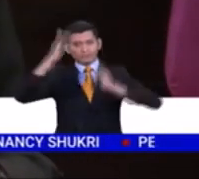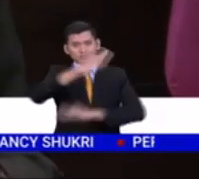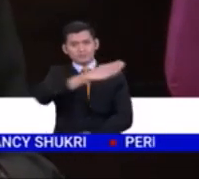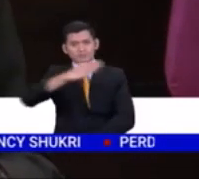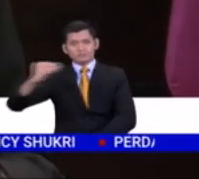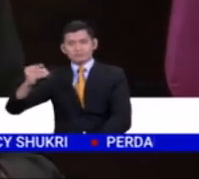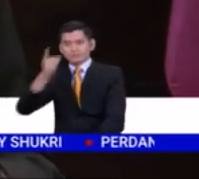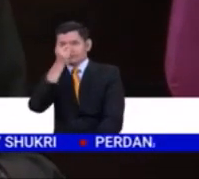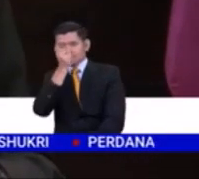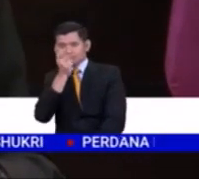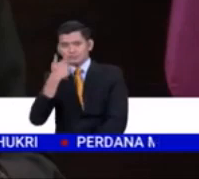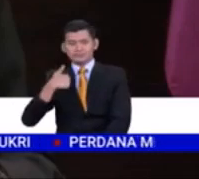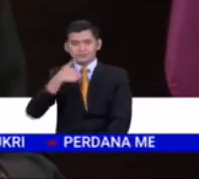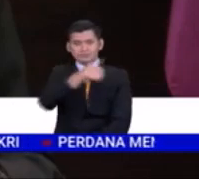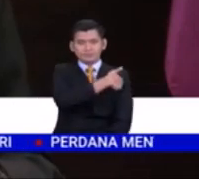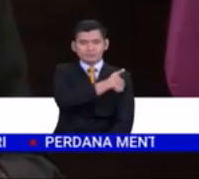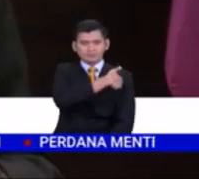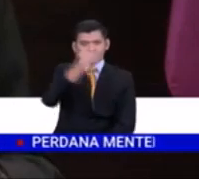kita juga bersetuju untuk